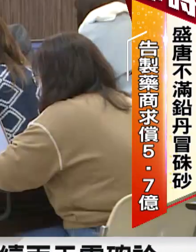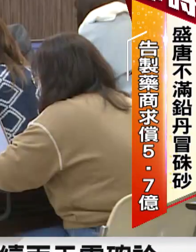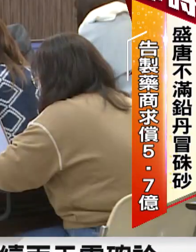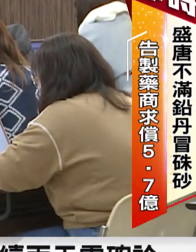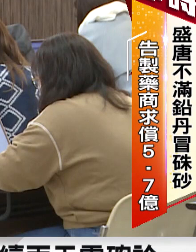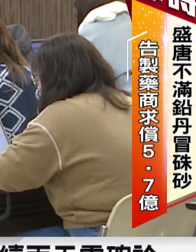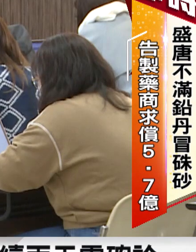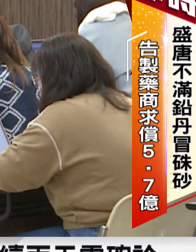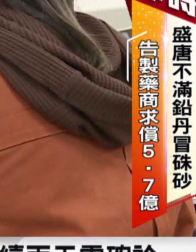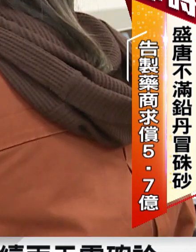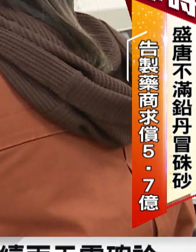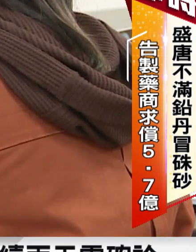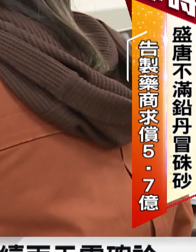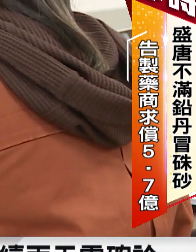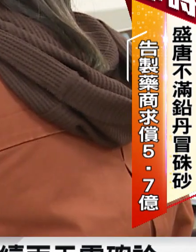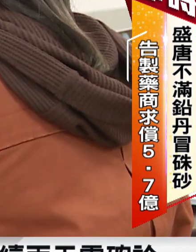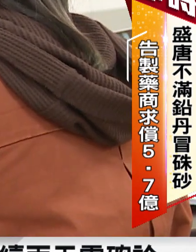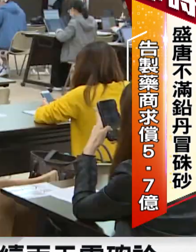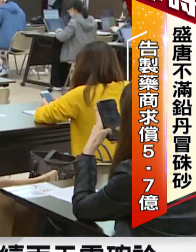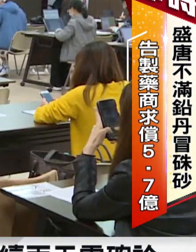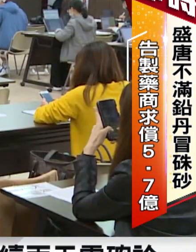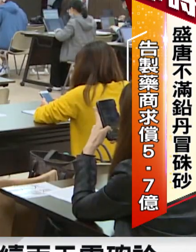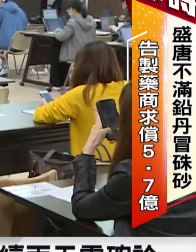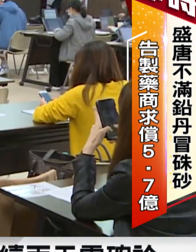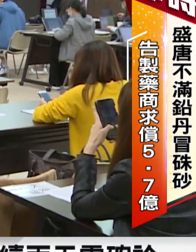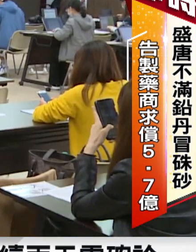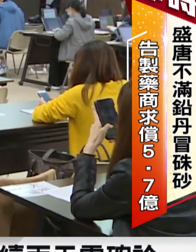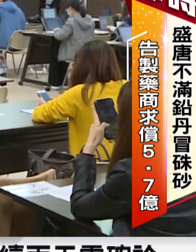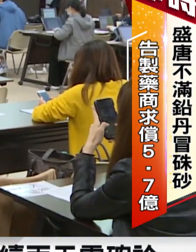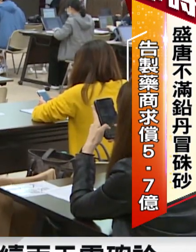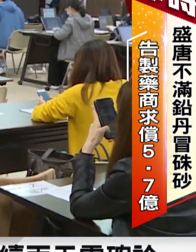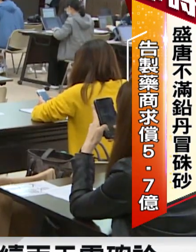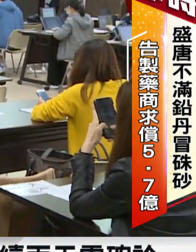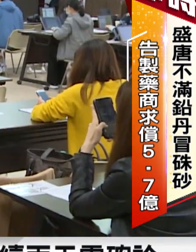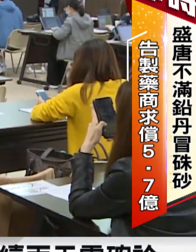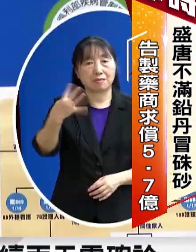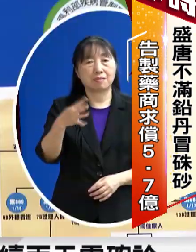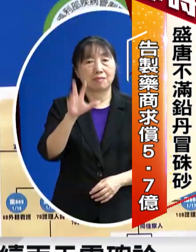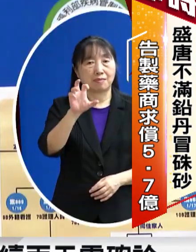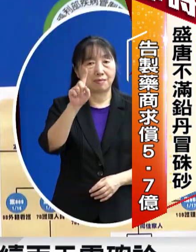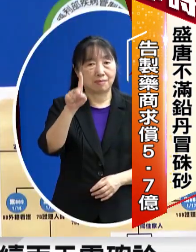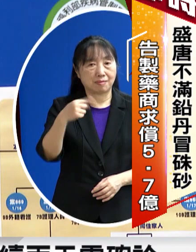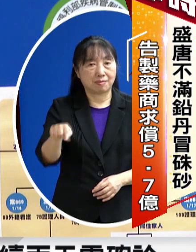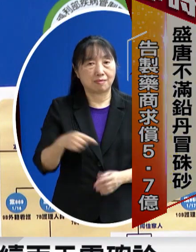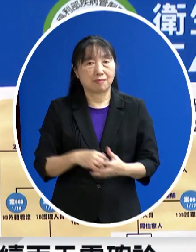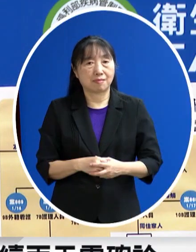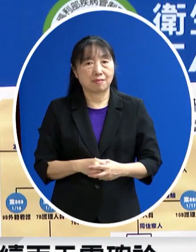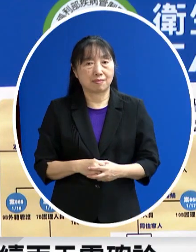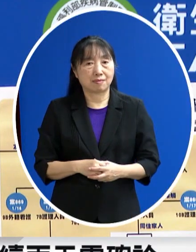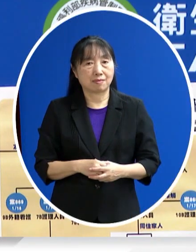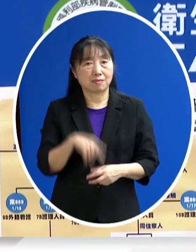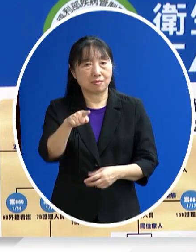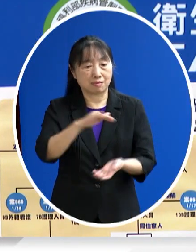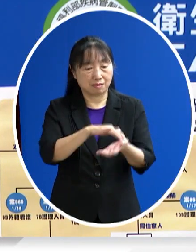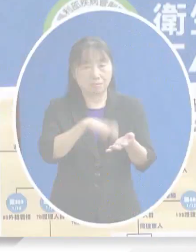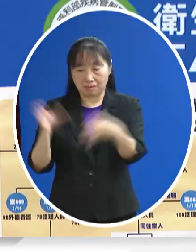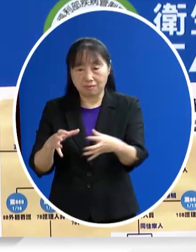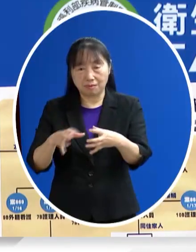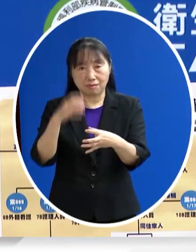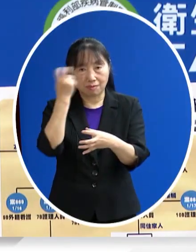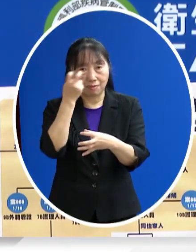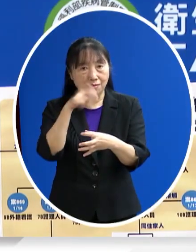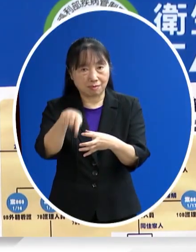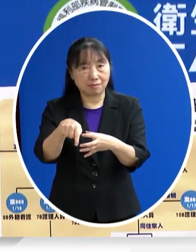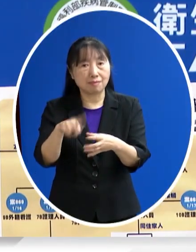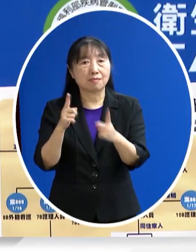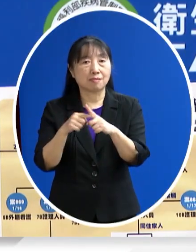聚以来第二天本土挂零，但框列人数仍在持续新增。 那医院这边也多增加了一些检